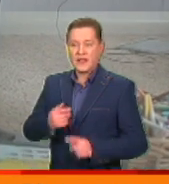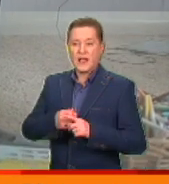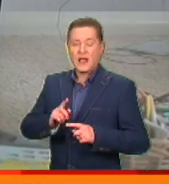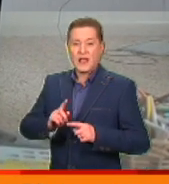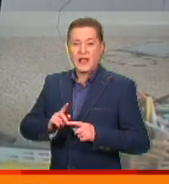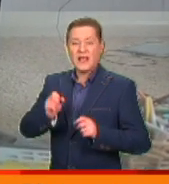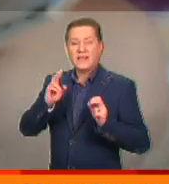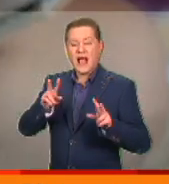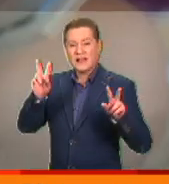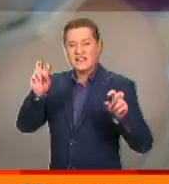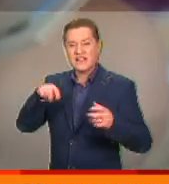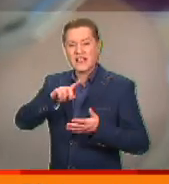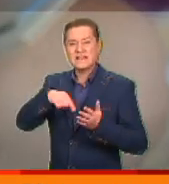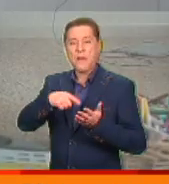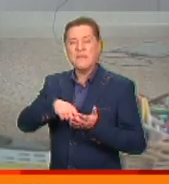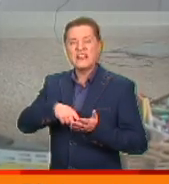Як називається місто?